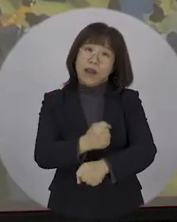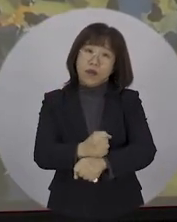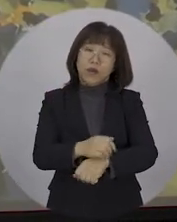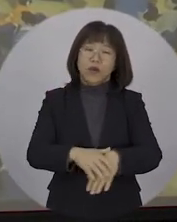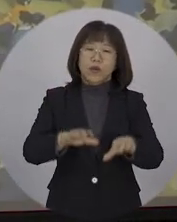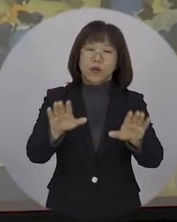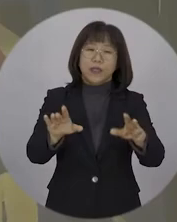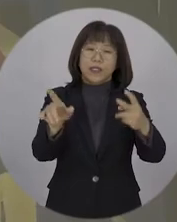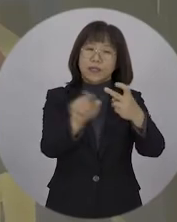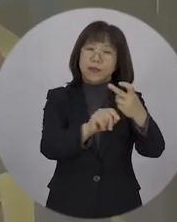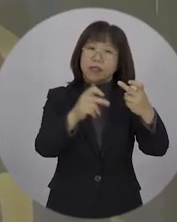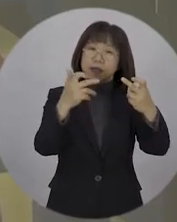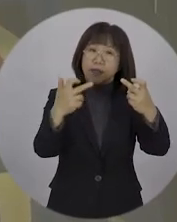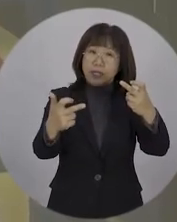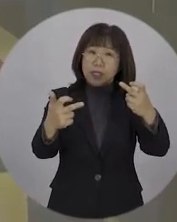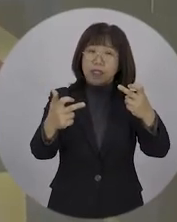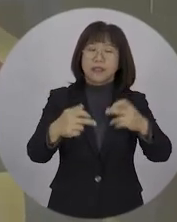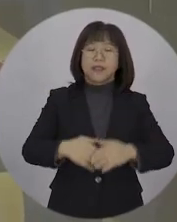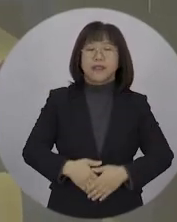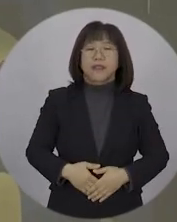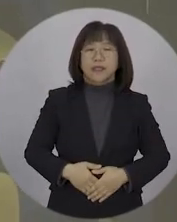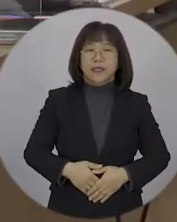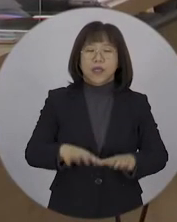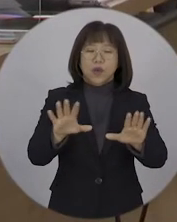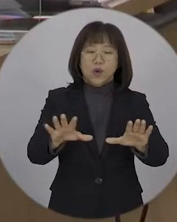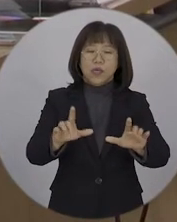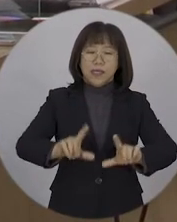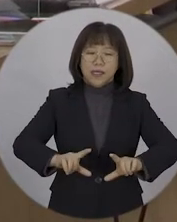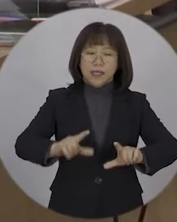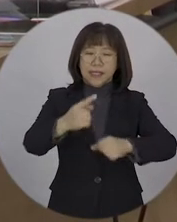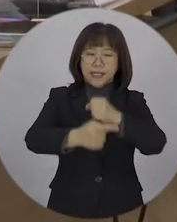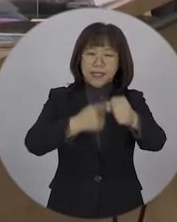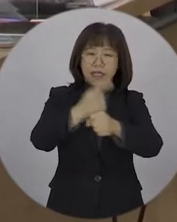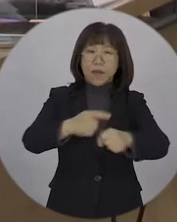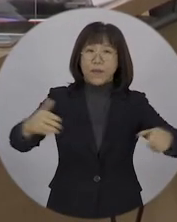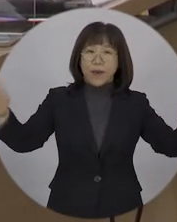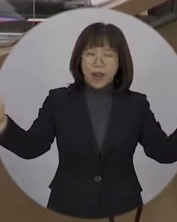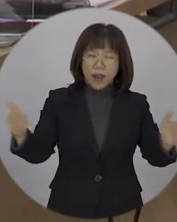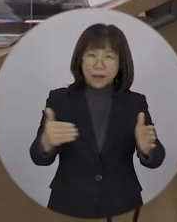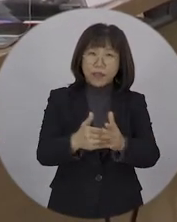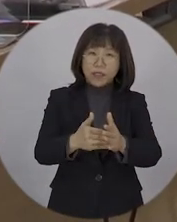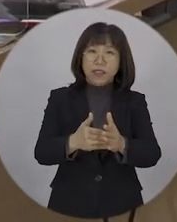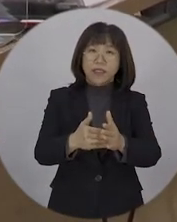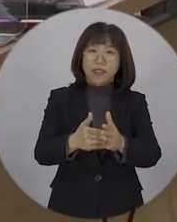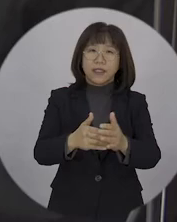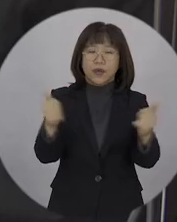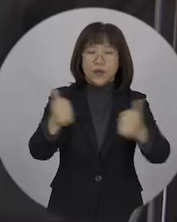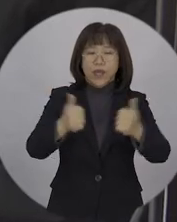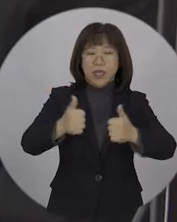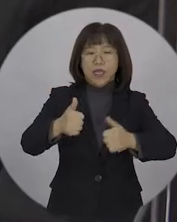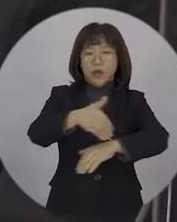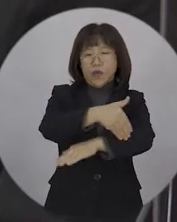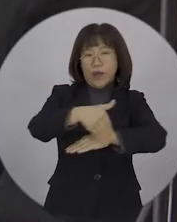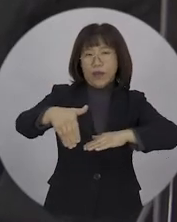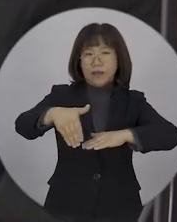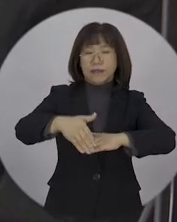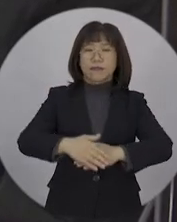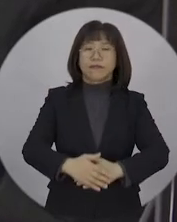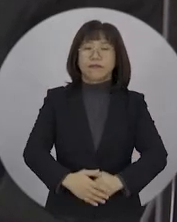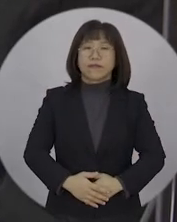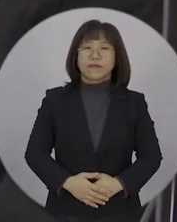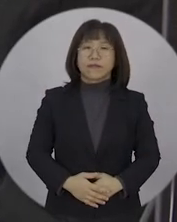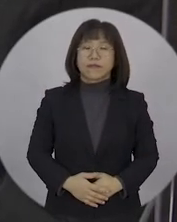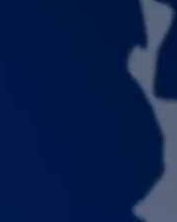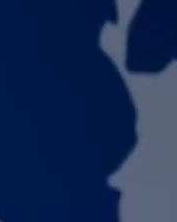호응을 얻은 바 있으며 오는 12월 17일 2021년을 마무리하는 성과 공유회가 개최될 예정입니다.